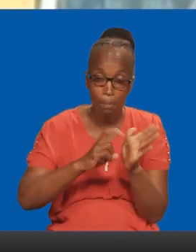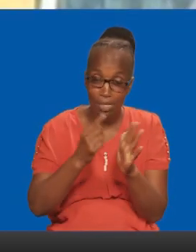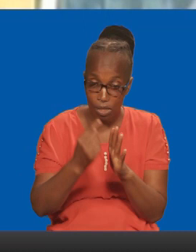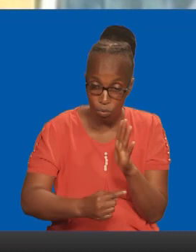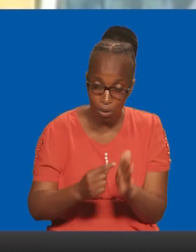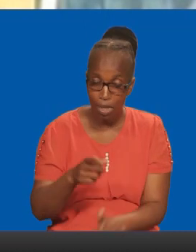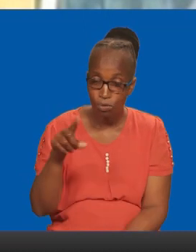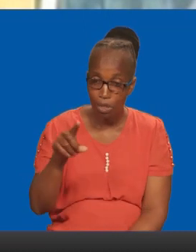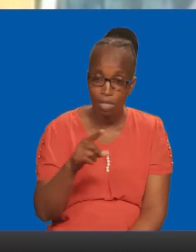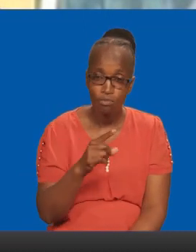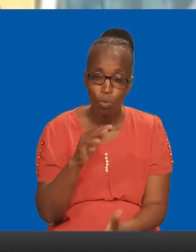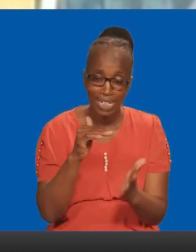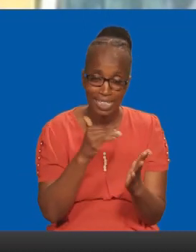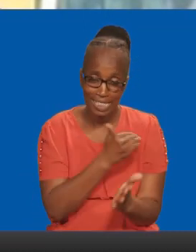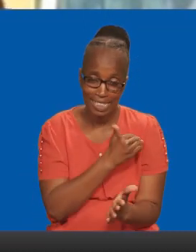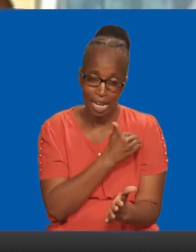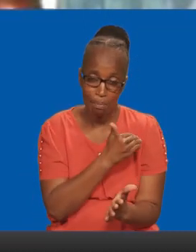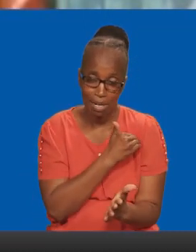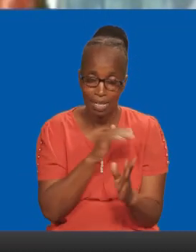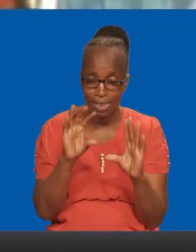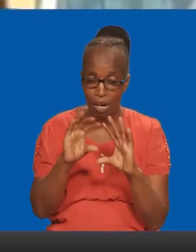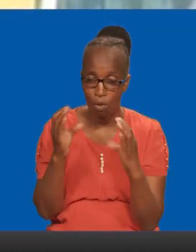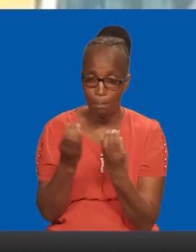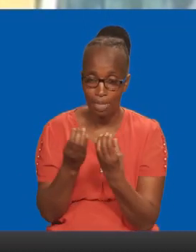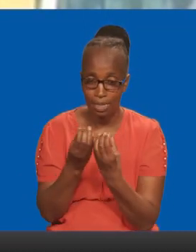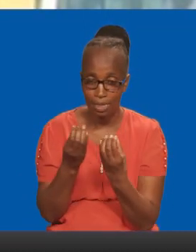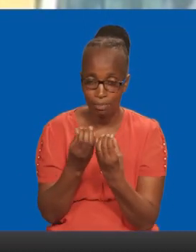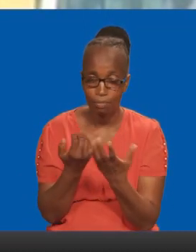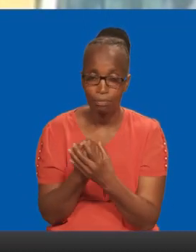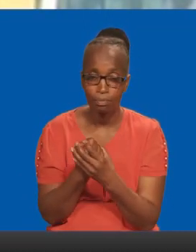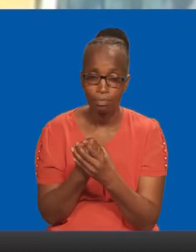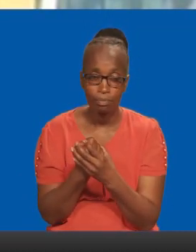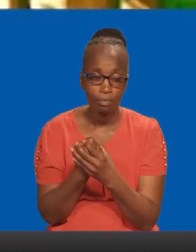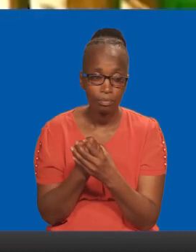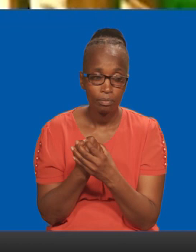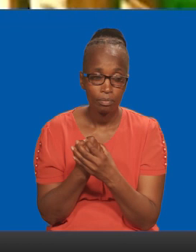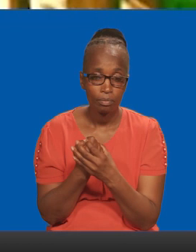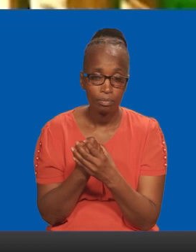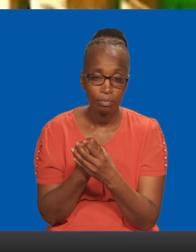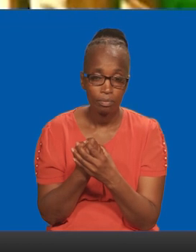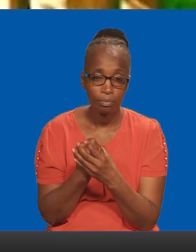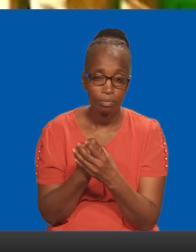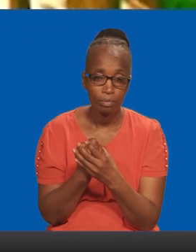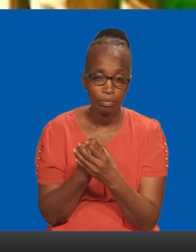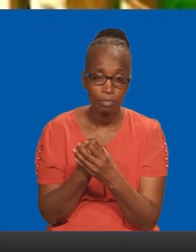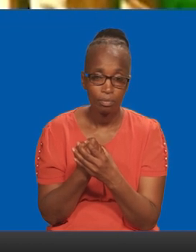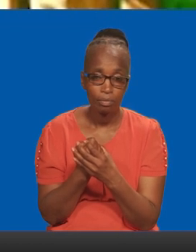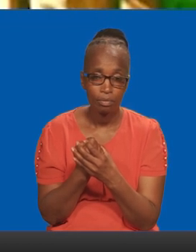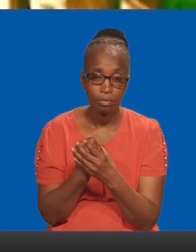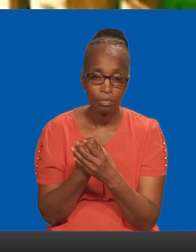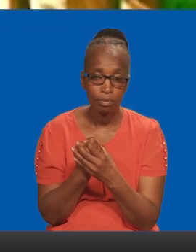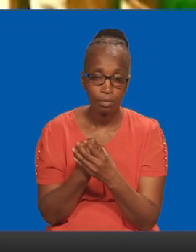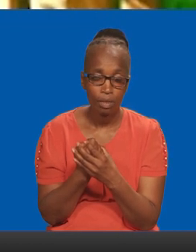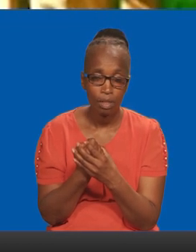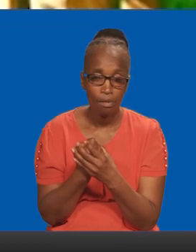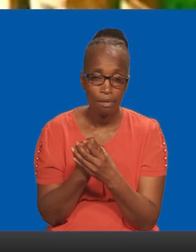kampuni hii inamaanisha ya kwamba una disturb community. The support and blessings of the community, we